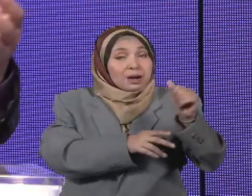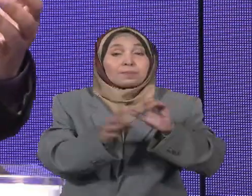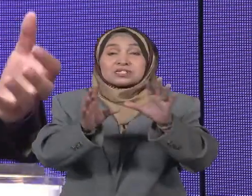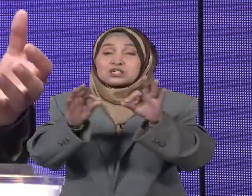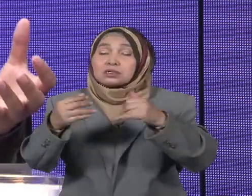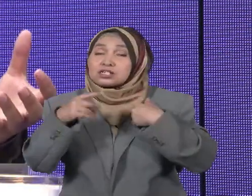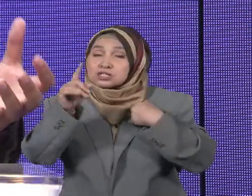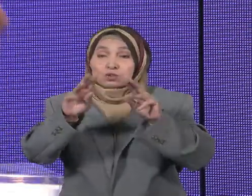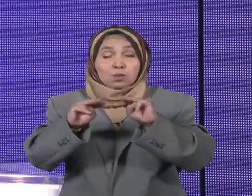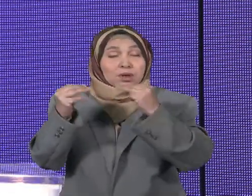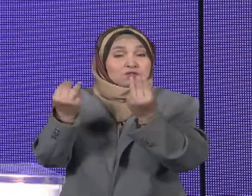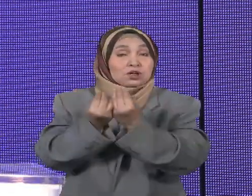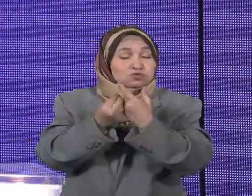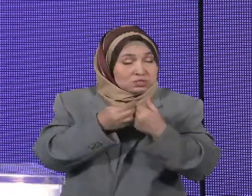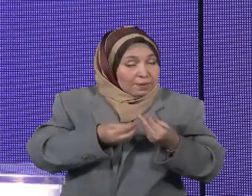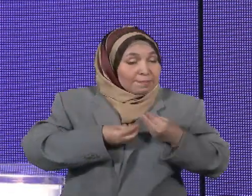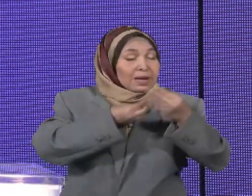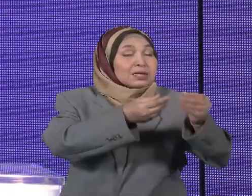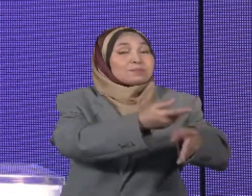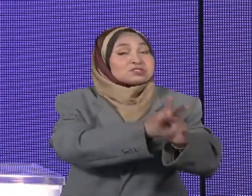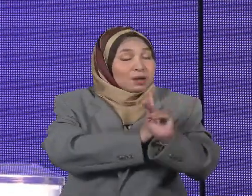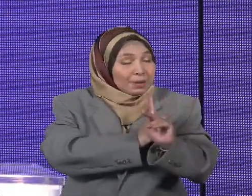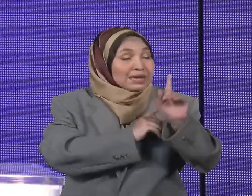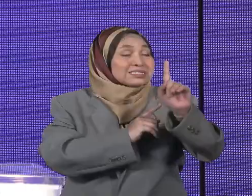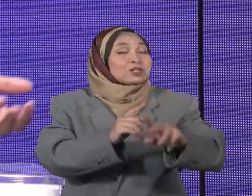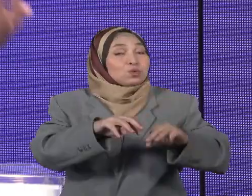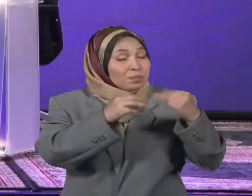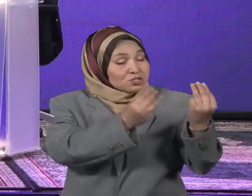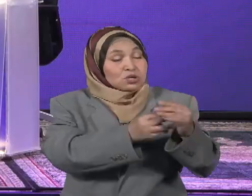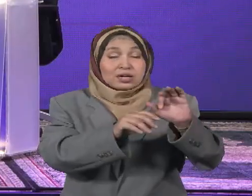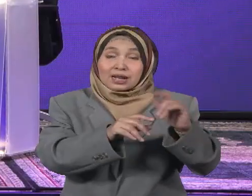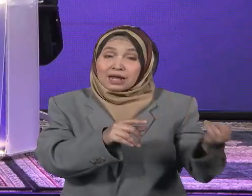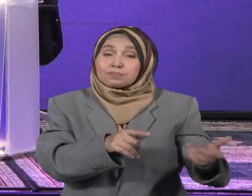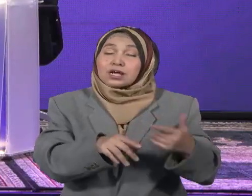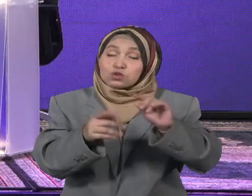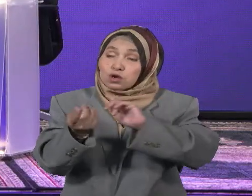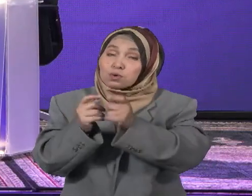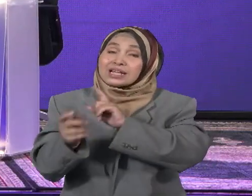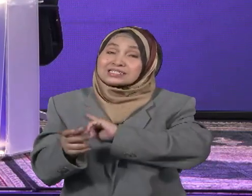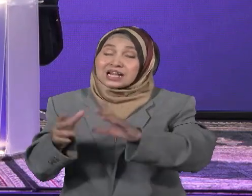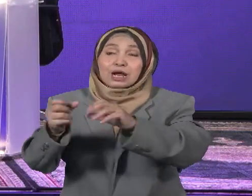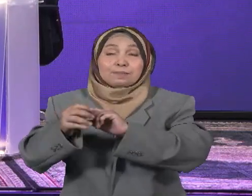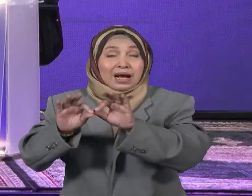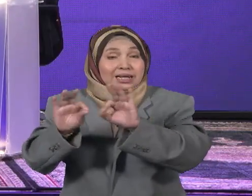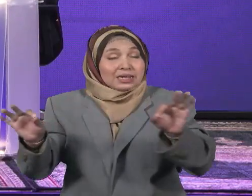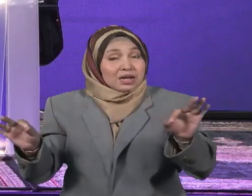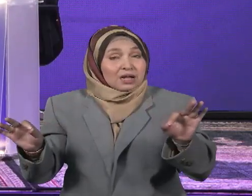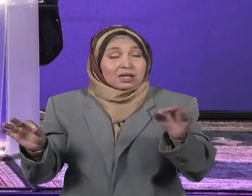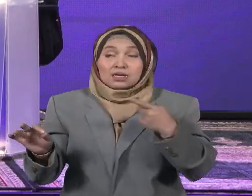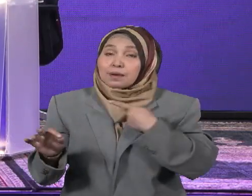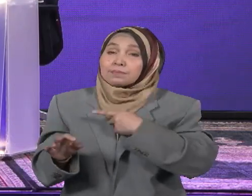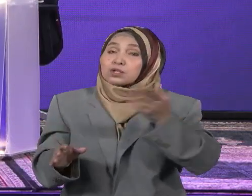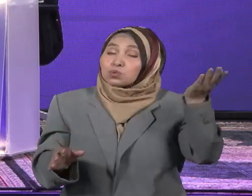ada satu kaum sudah memberikan pinjaman hutang kepada satu kaum yang lain. Jadi bila mereka masuk Islam, dapat ayat ini, mereka kata, kami